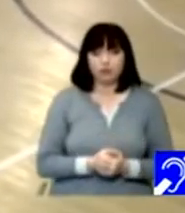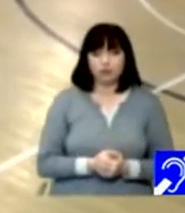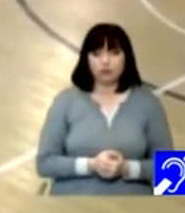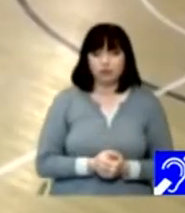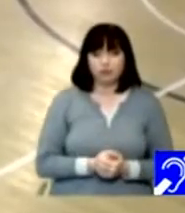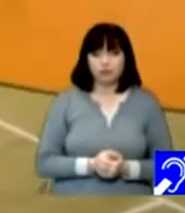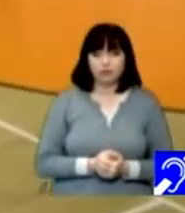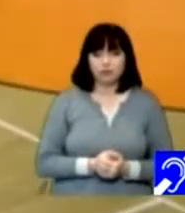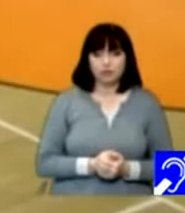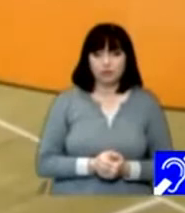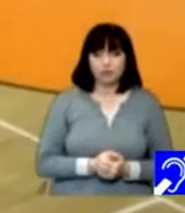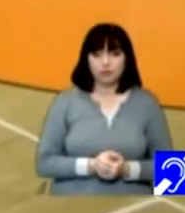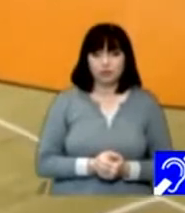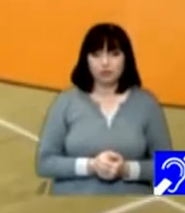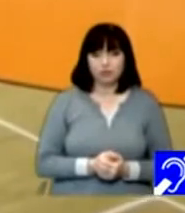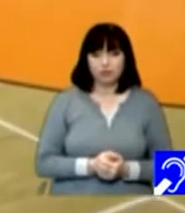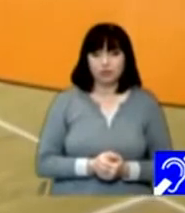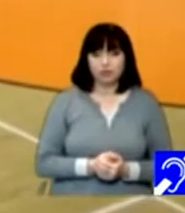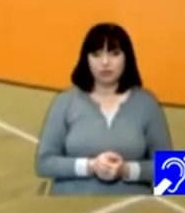Oleksandr Vershenin.